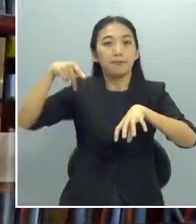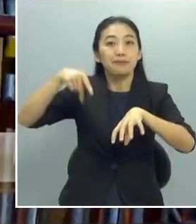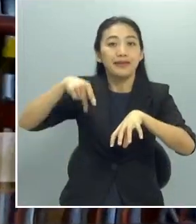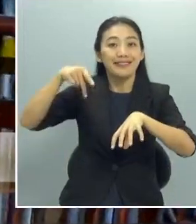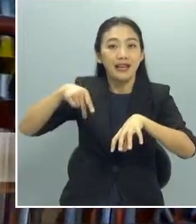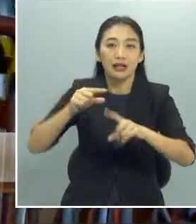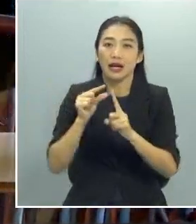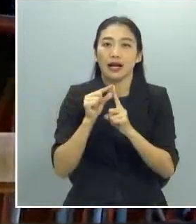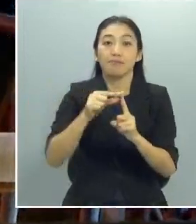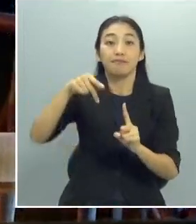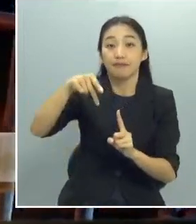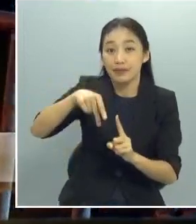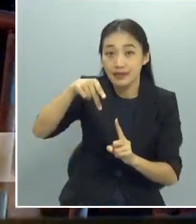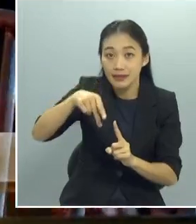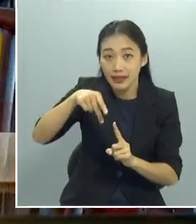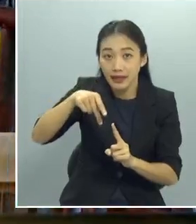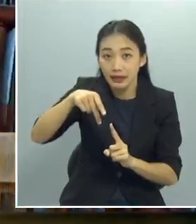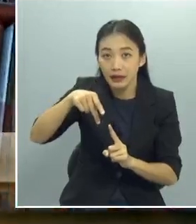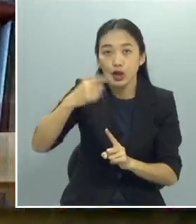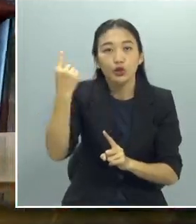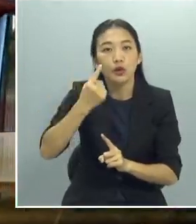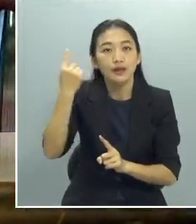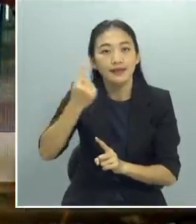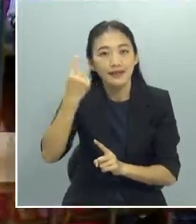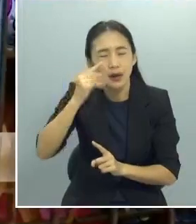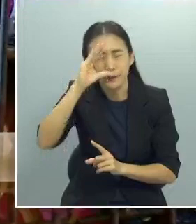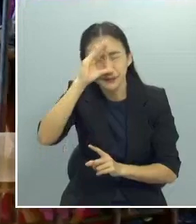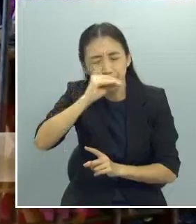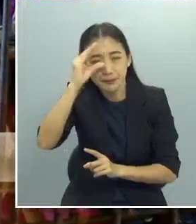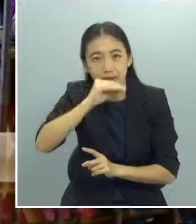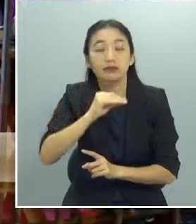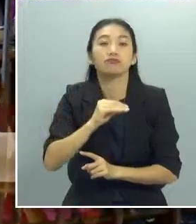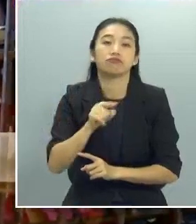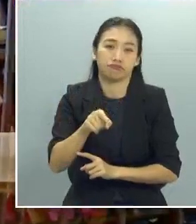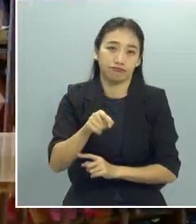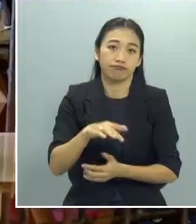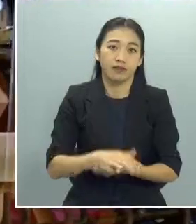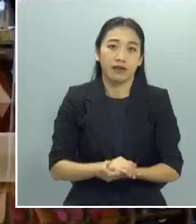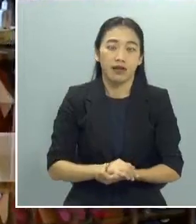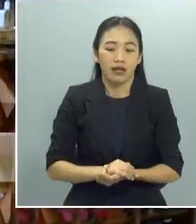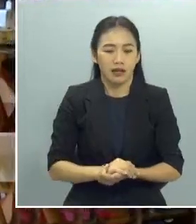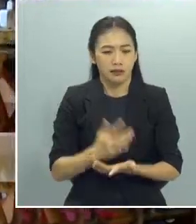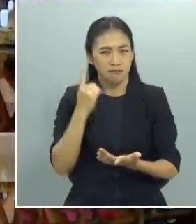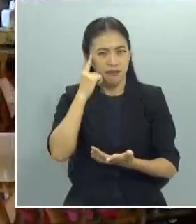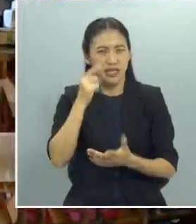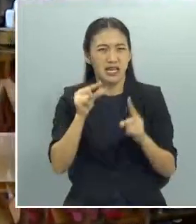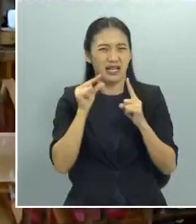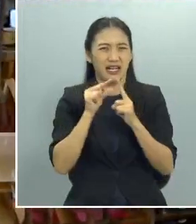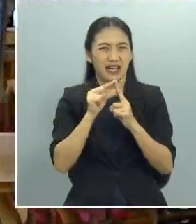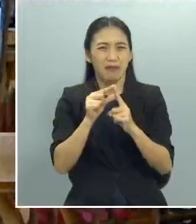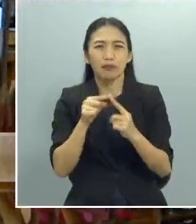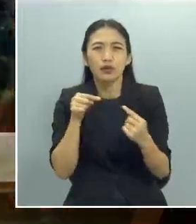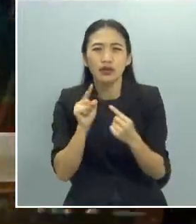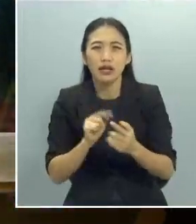เป็นคำใหม่พื้นที่พิเศษเพื่อการท่องเที่ยวยามค่ำคืนภาษาอังกฤษก็คือ specialize